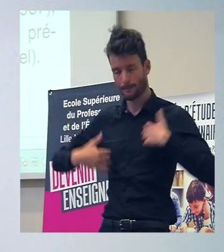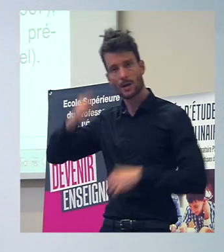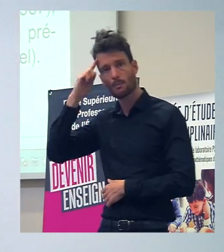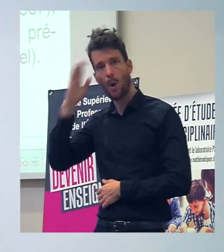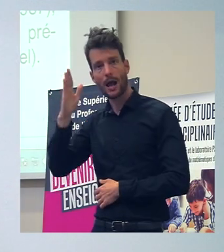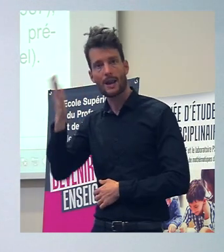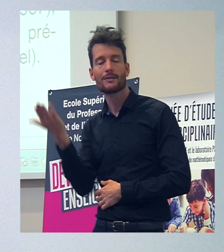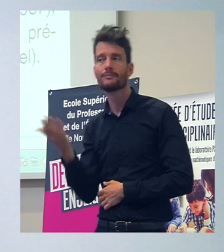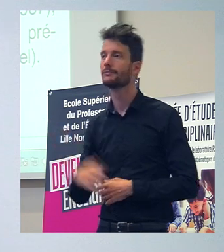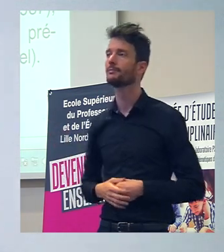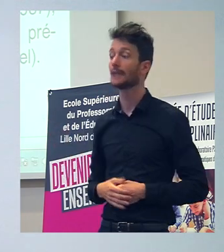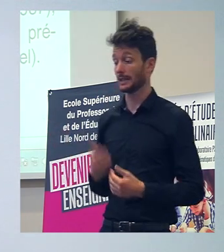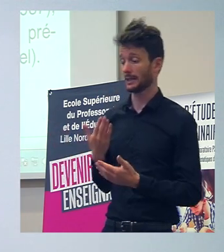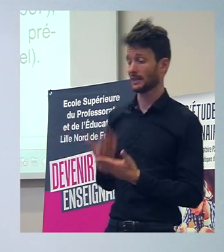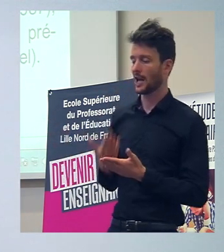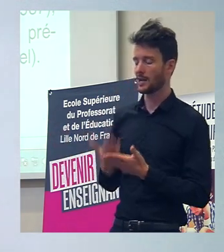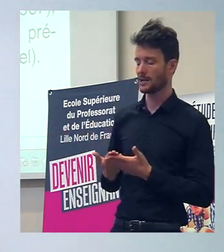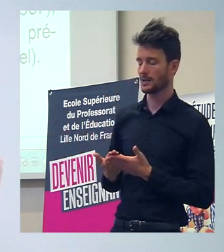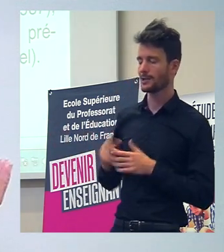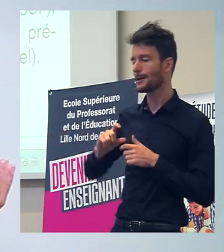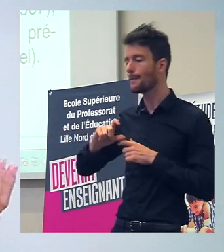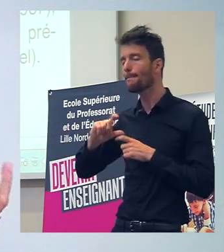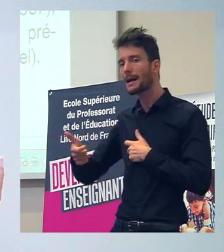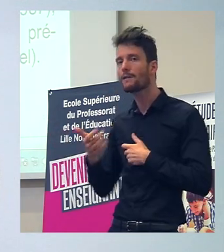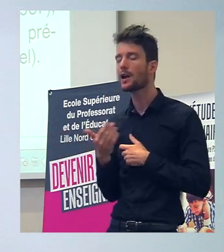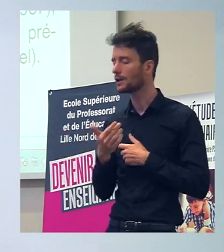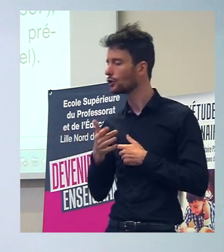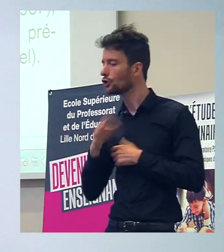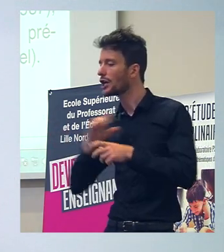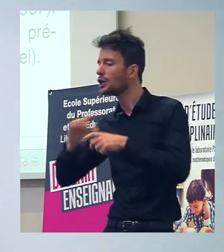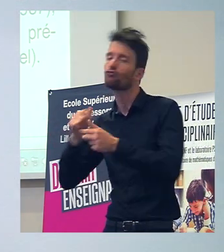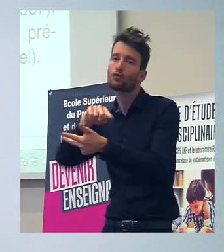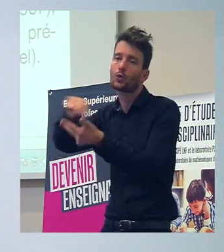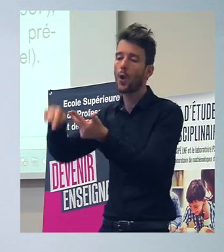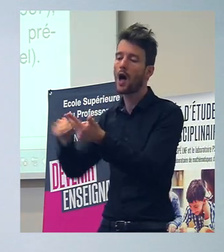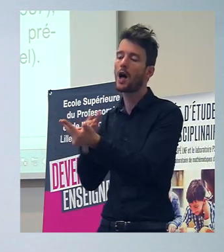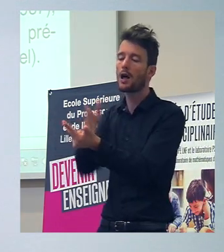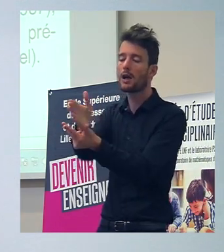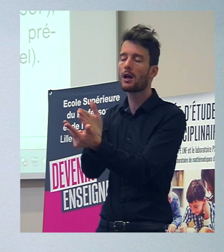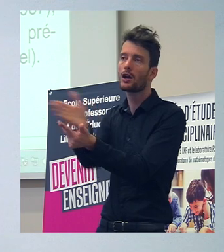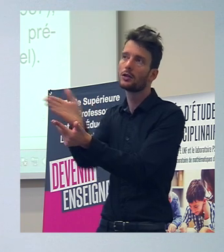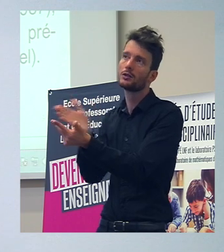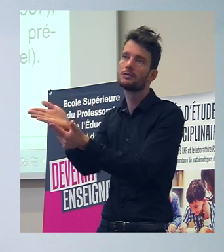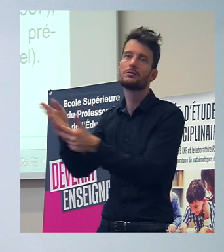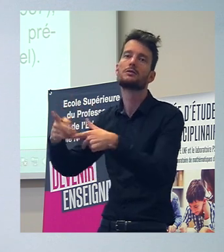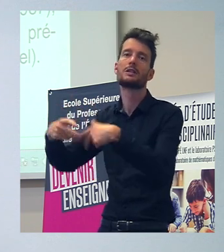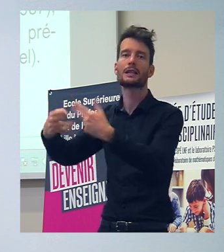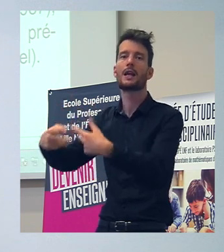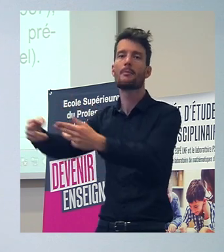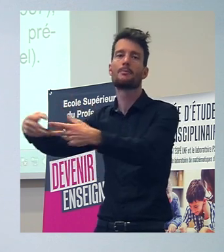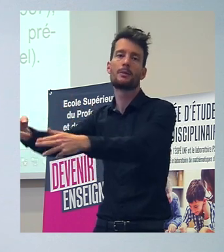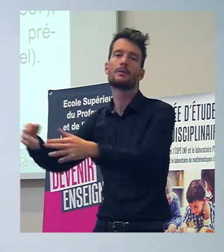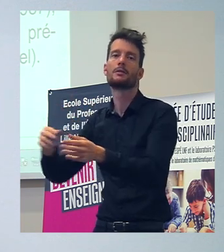à partir du dilemme moral, il va retrouver grosso modo les trois grandes étapes du développement